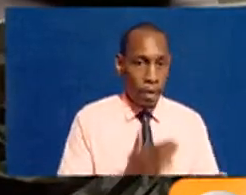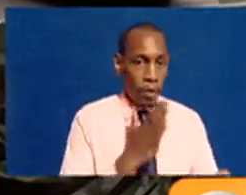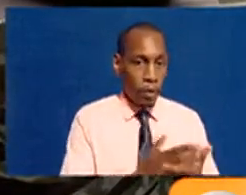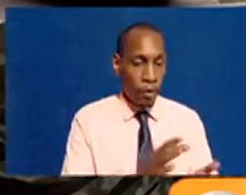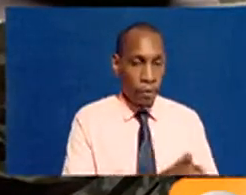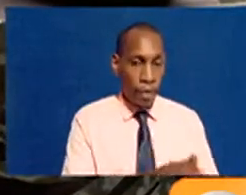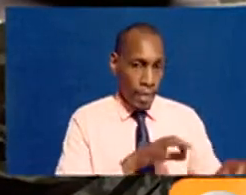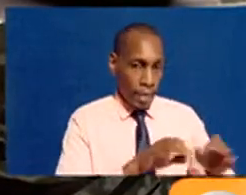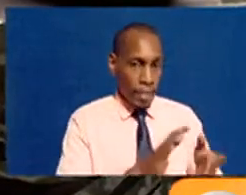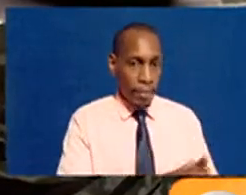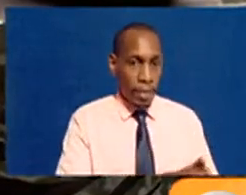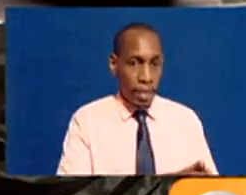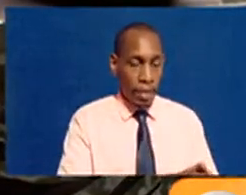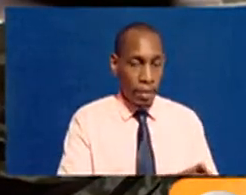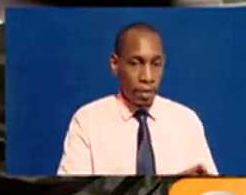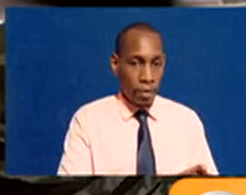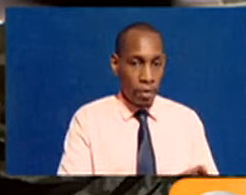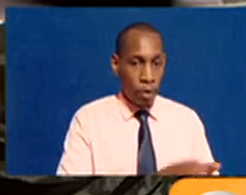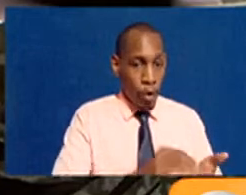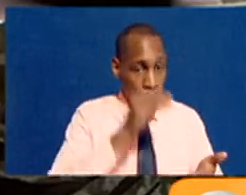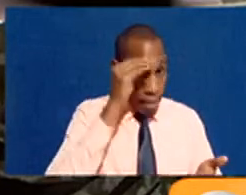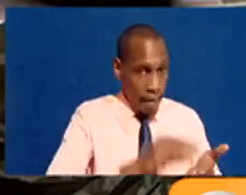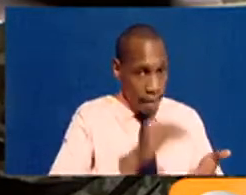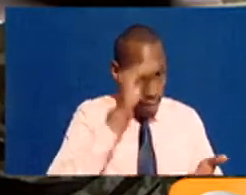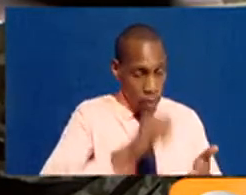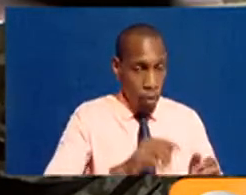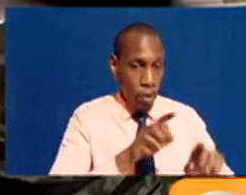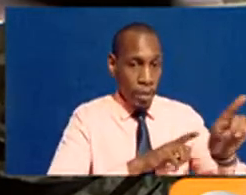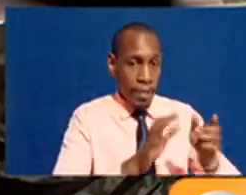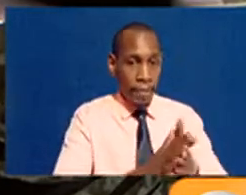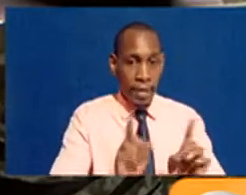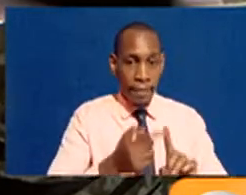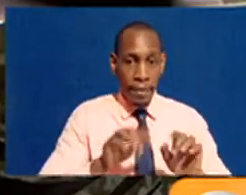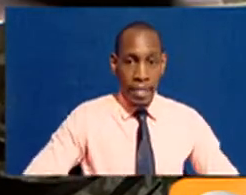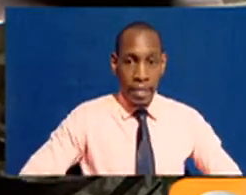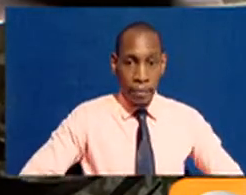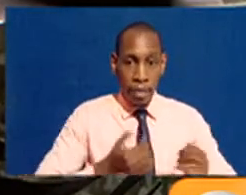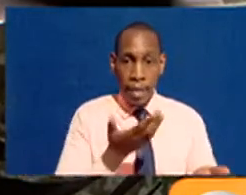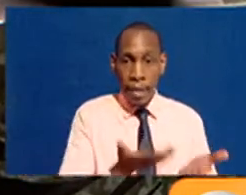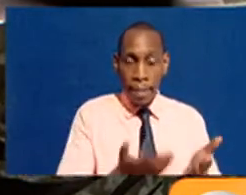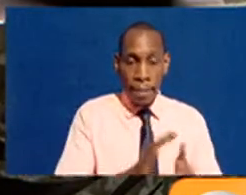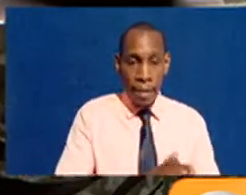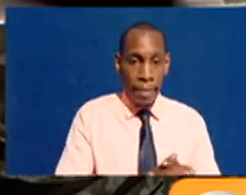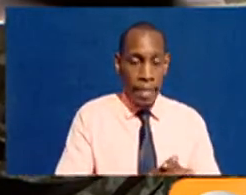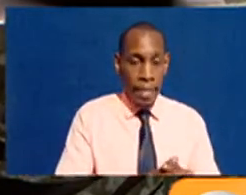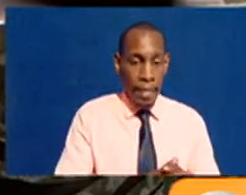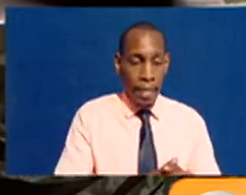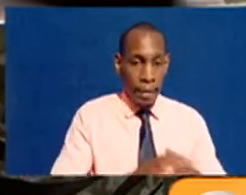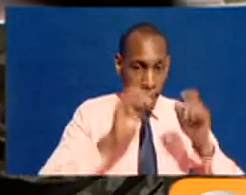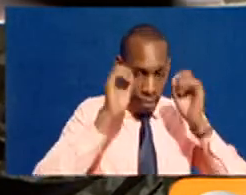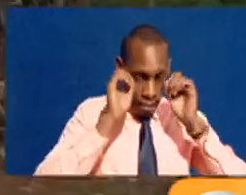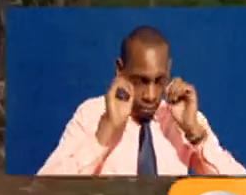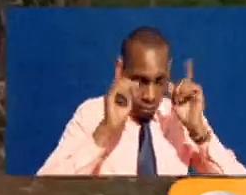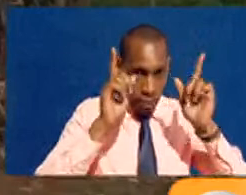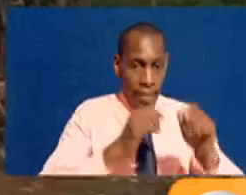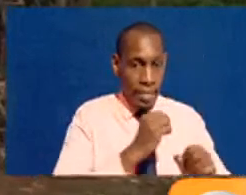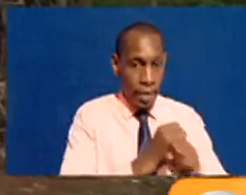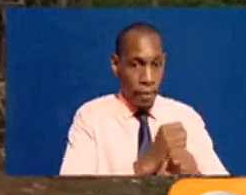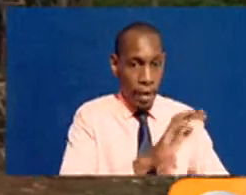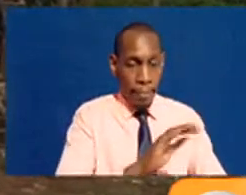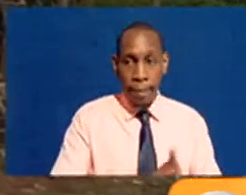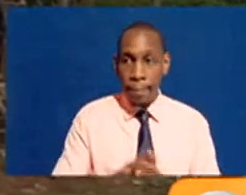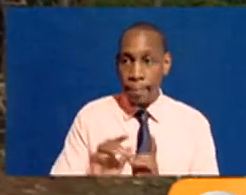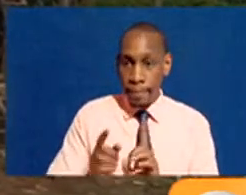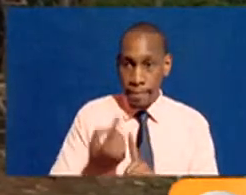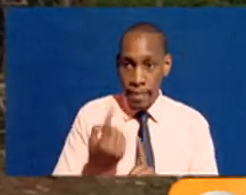tueleze umejifunza nini katika safari yako na mwajiri wako wa kwanza, ambaye tuseme yeye ndo amekufungua maisha katika hii kazi yako.